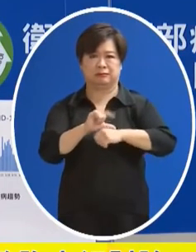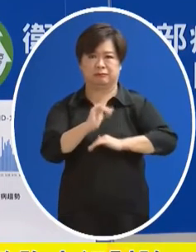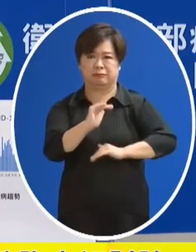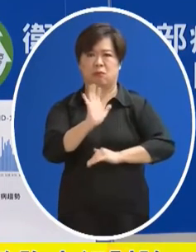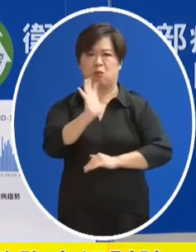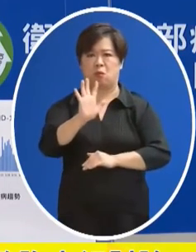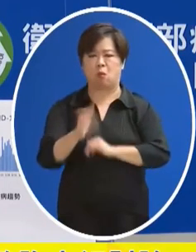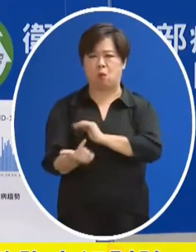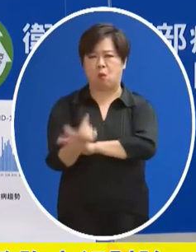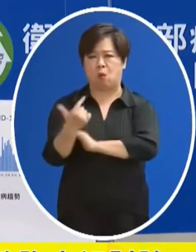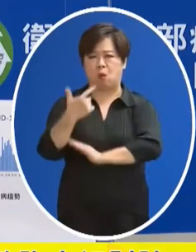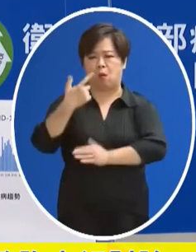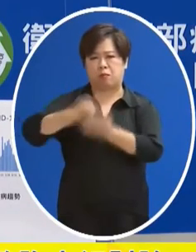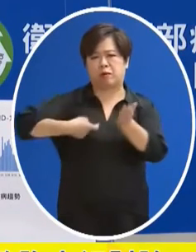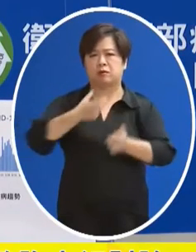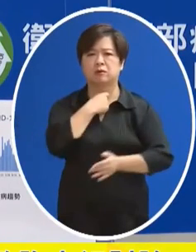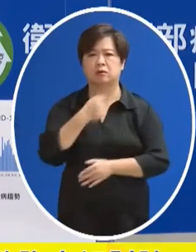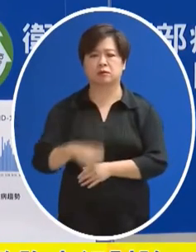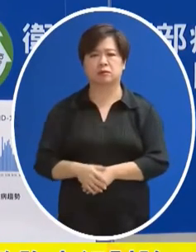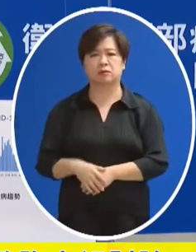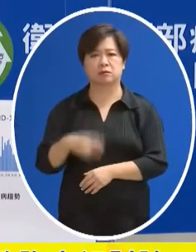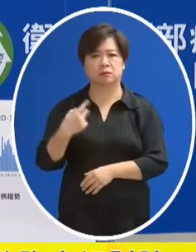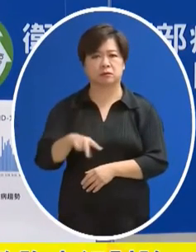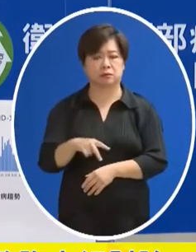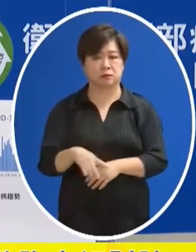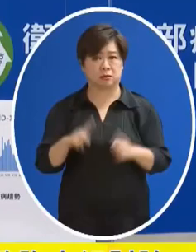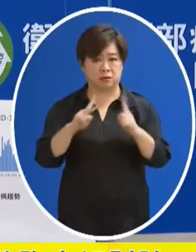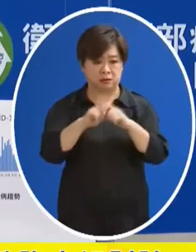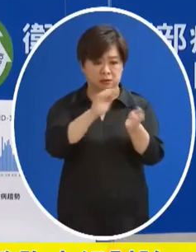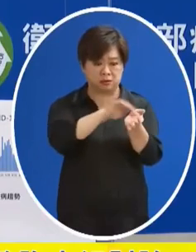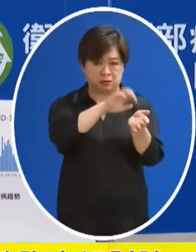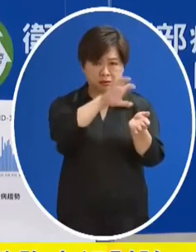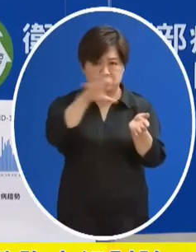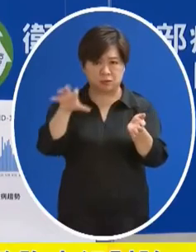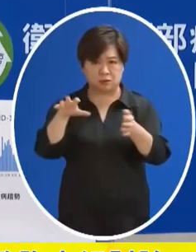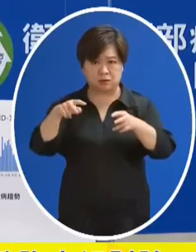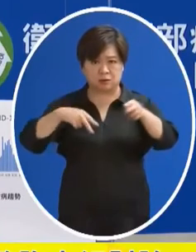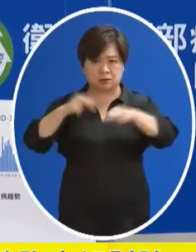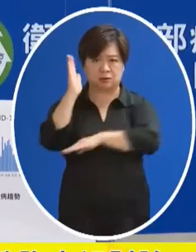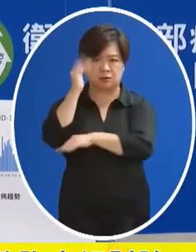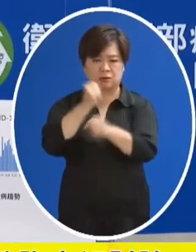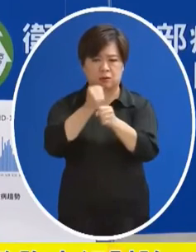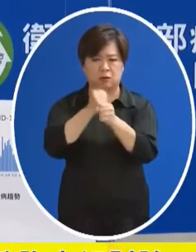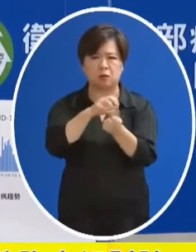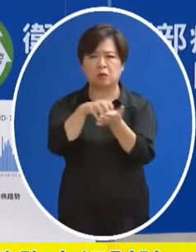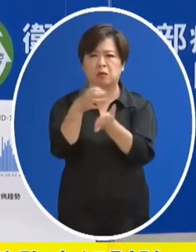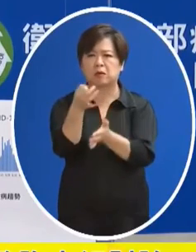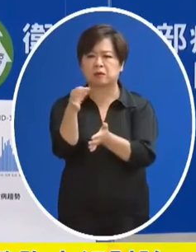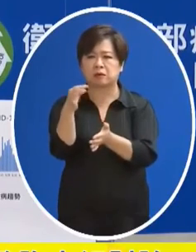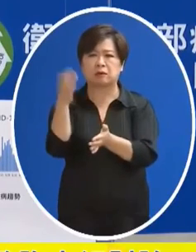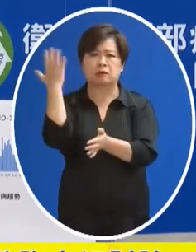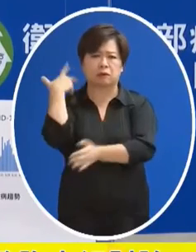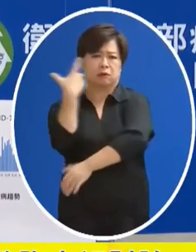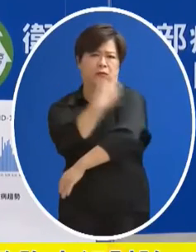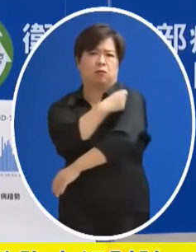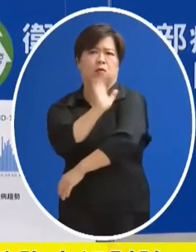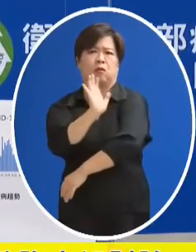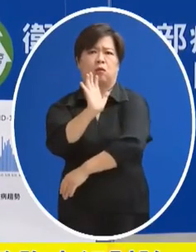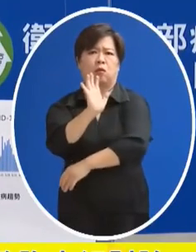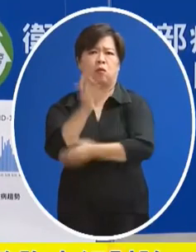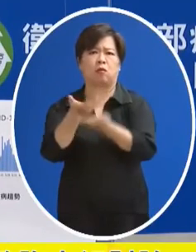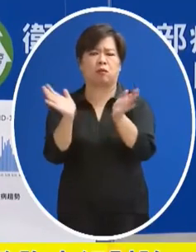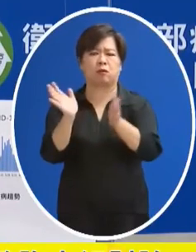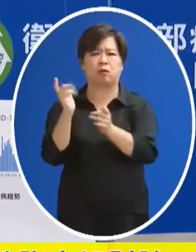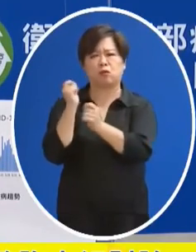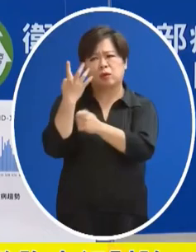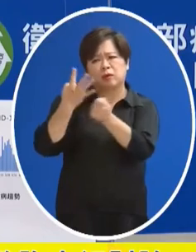这个相关的行政作业费，那其实我们以前在打疫苗的哈，相关给有给哈，这行政这几